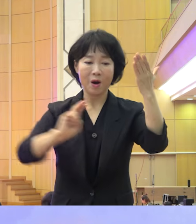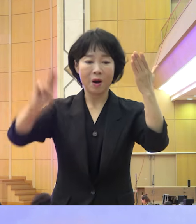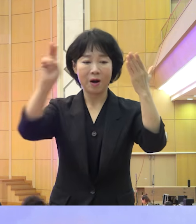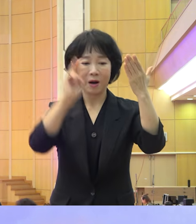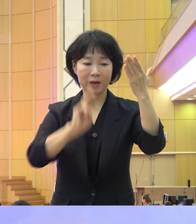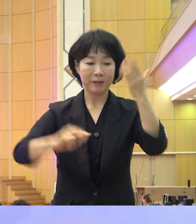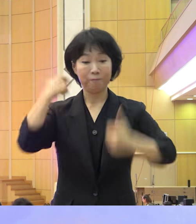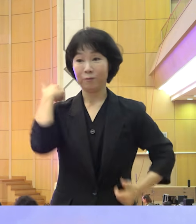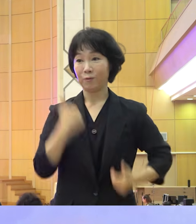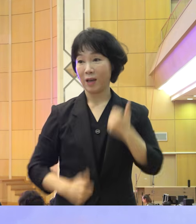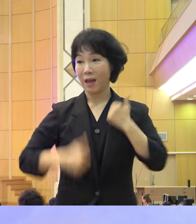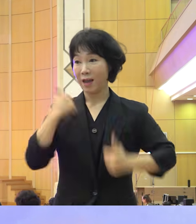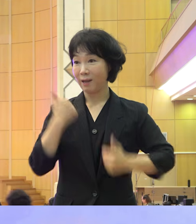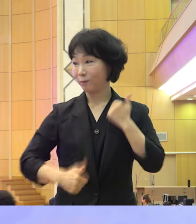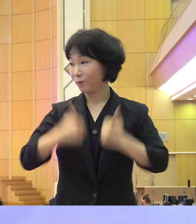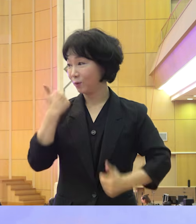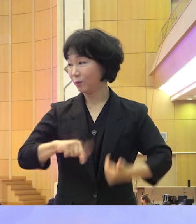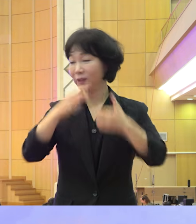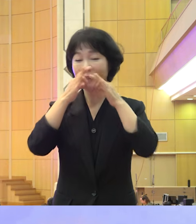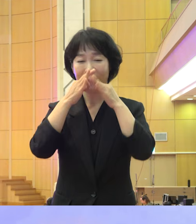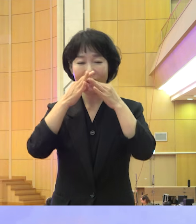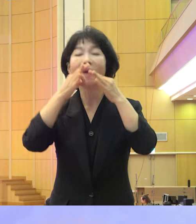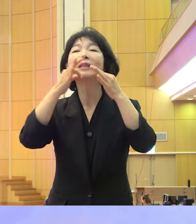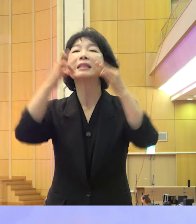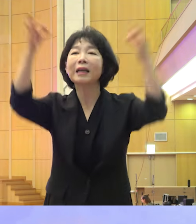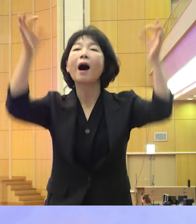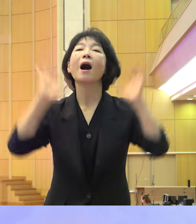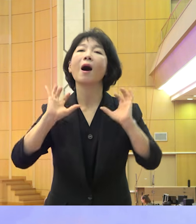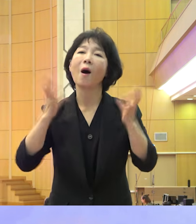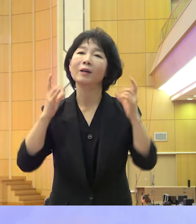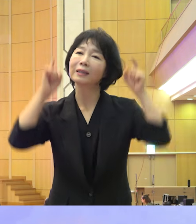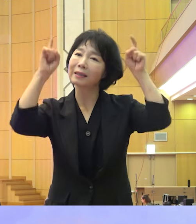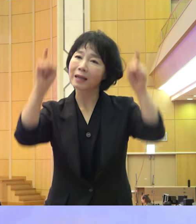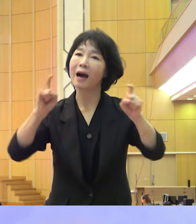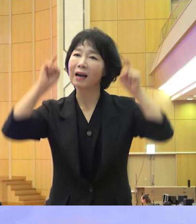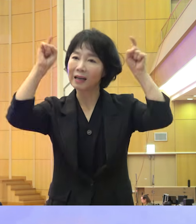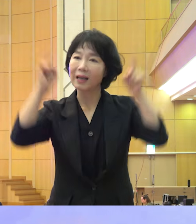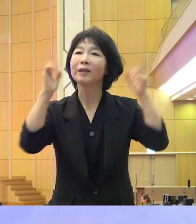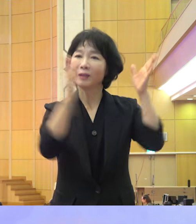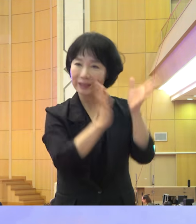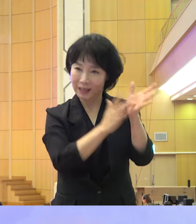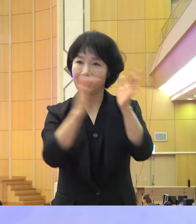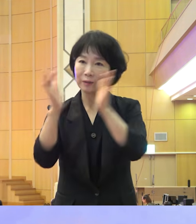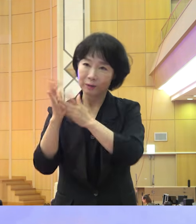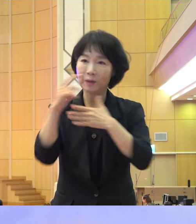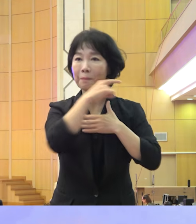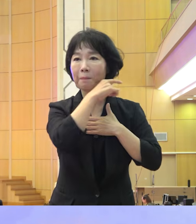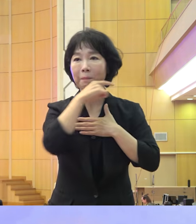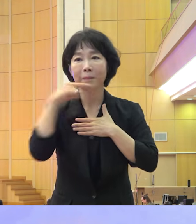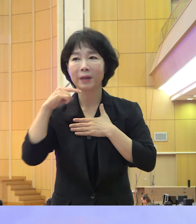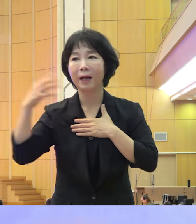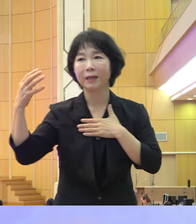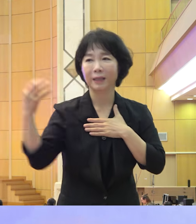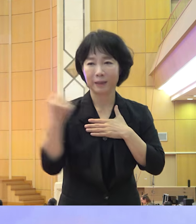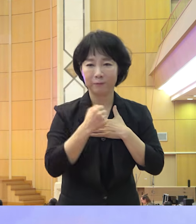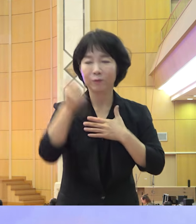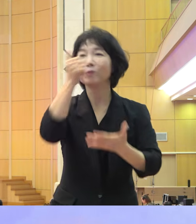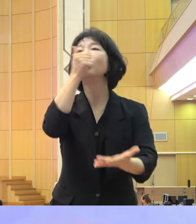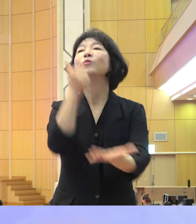찬송을 기쁘게 부르는 어린 양 예수의 그 피로